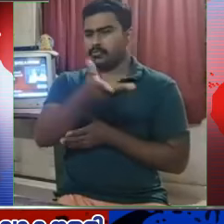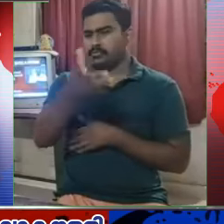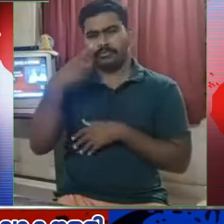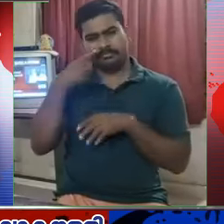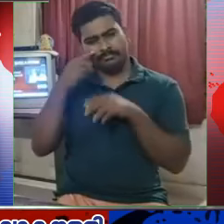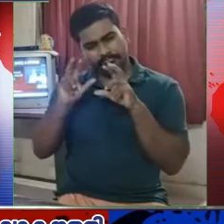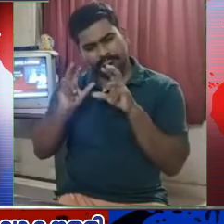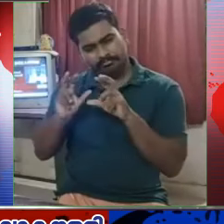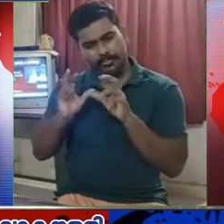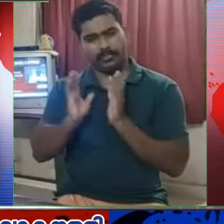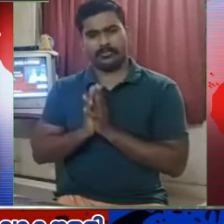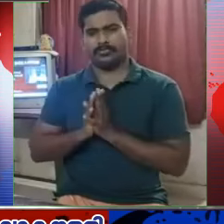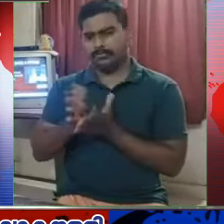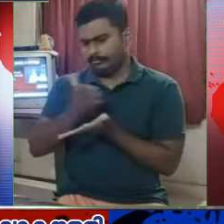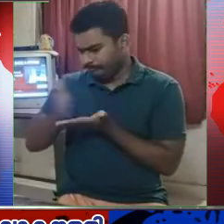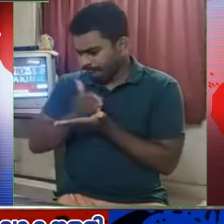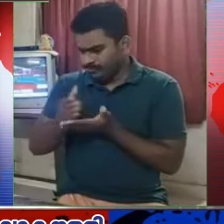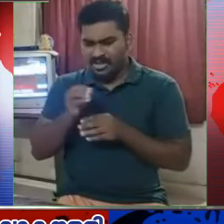ഗുണകരമായിട്ടുള്ളതല്ല.